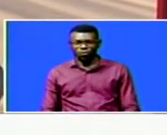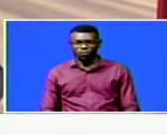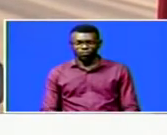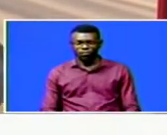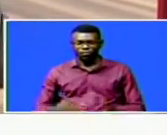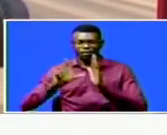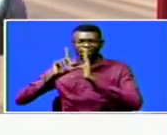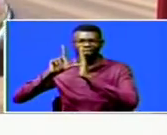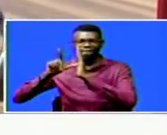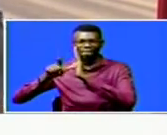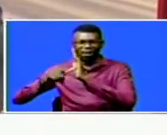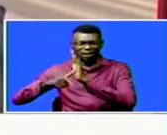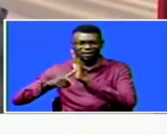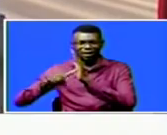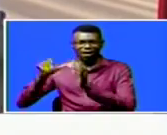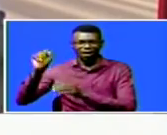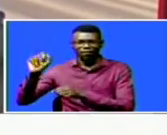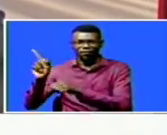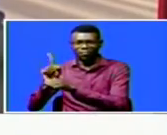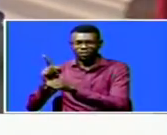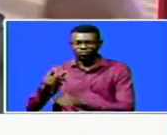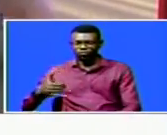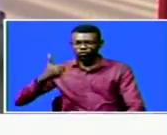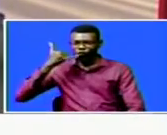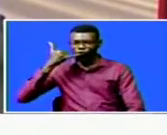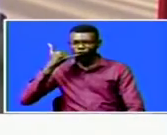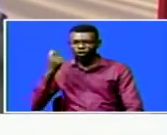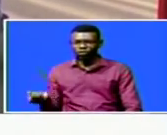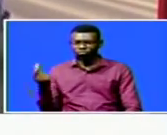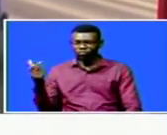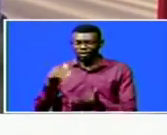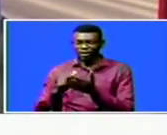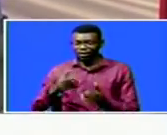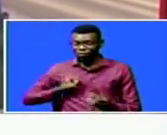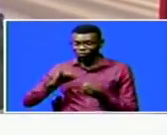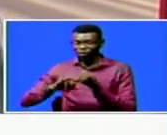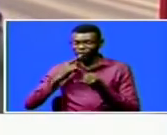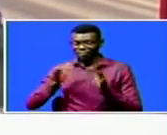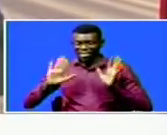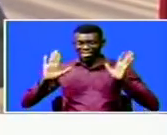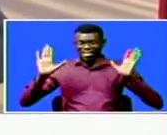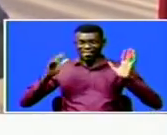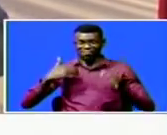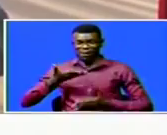Baada ya dakika nyingine 5 simu ikalia tena. Mama akaniambia hiyo mimi sichukui.